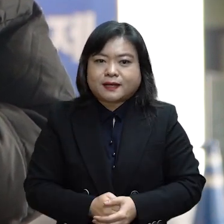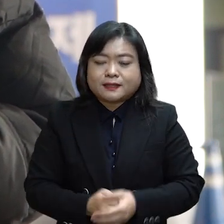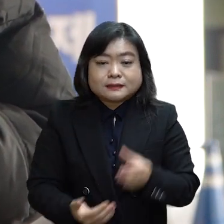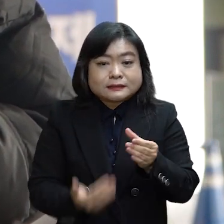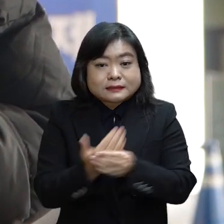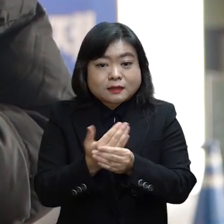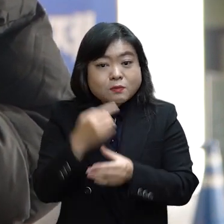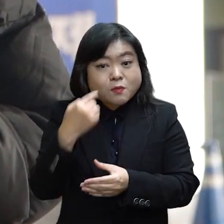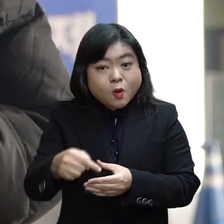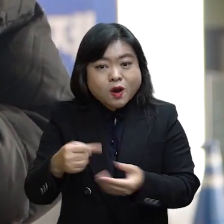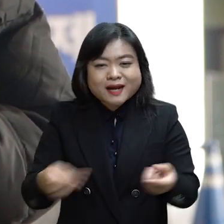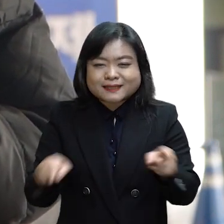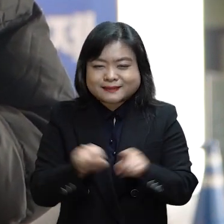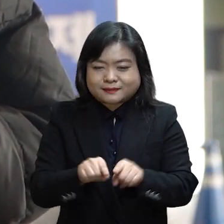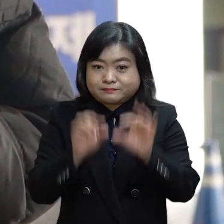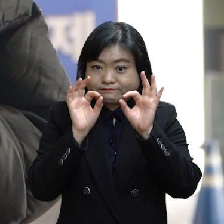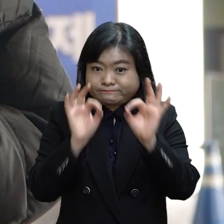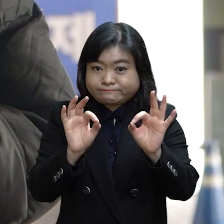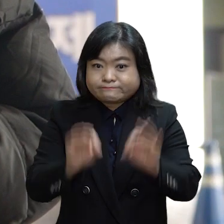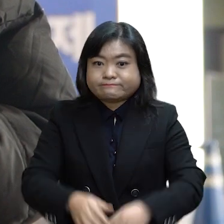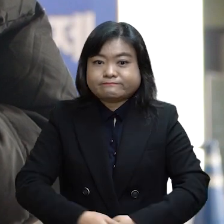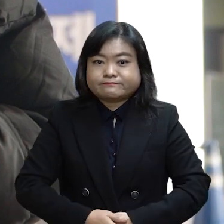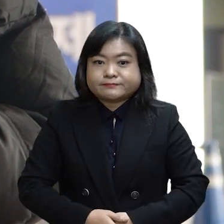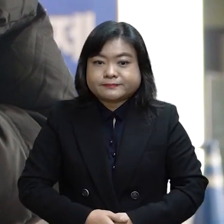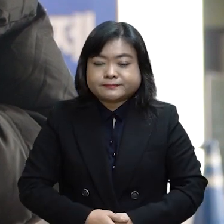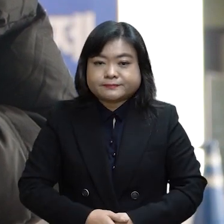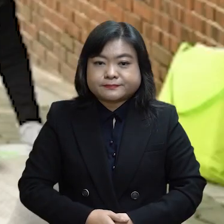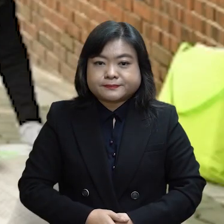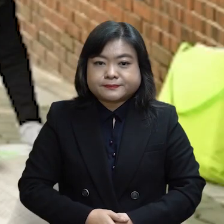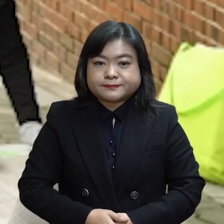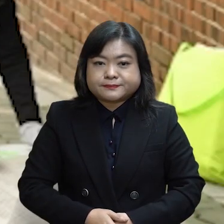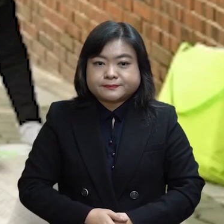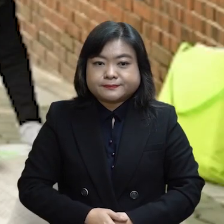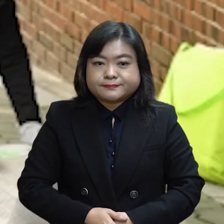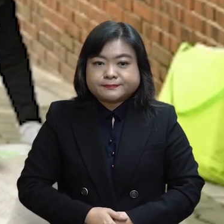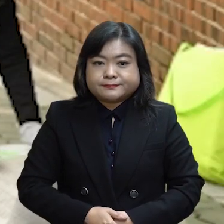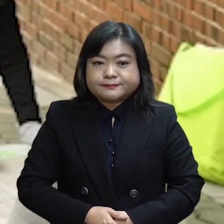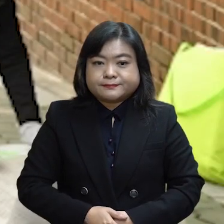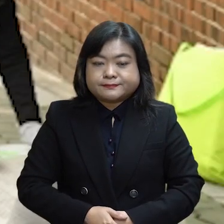어떤 사건인지 같이 한번 찾아가 보겠습니다.